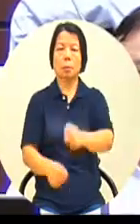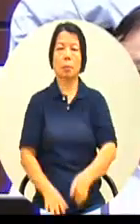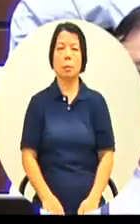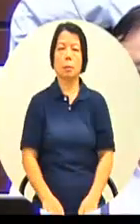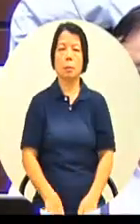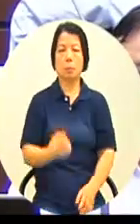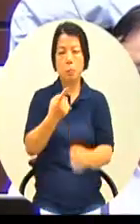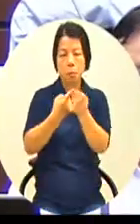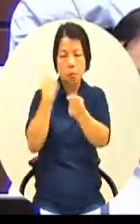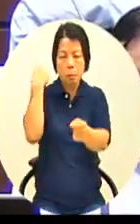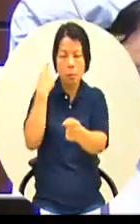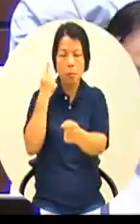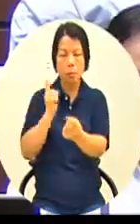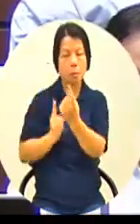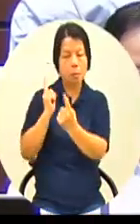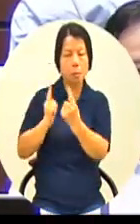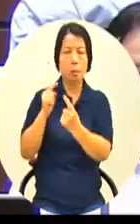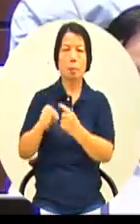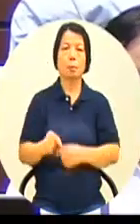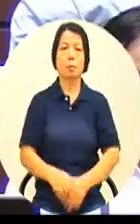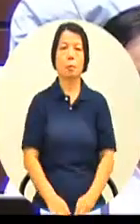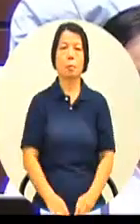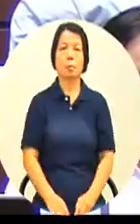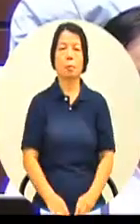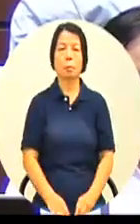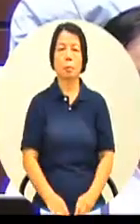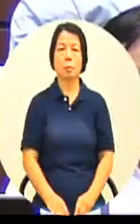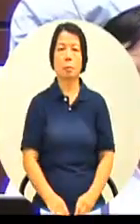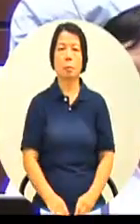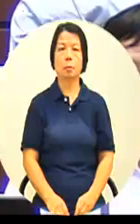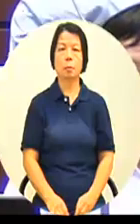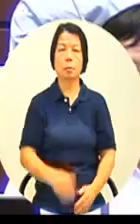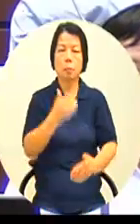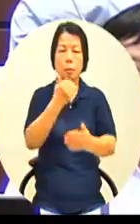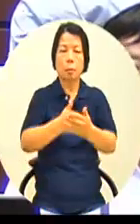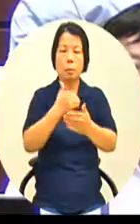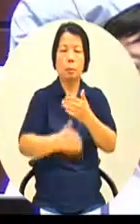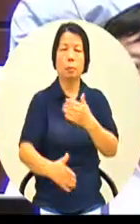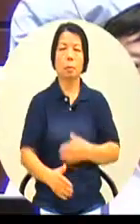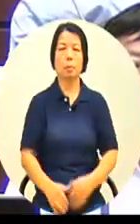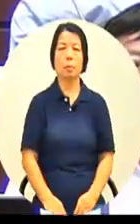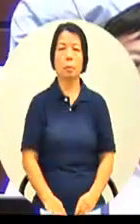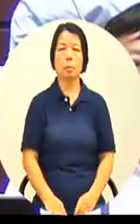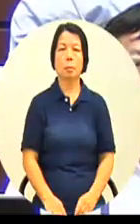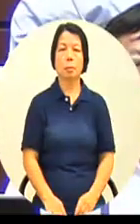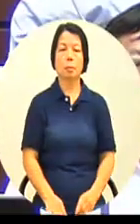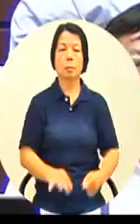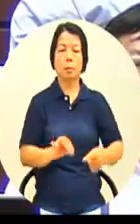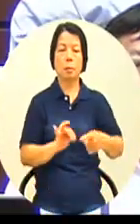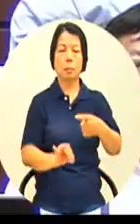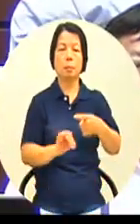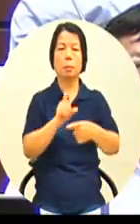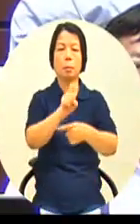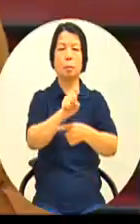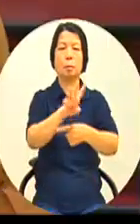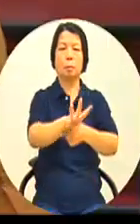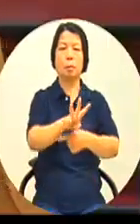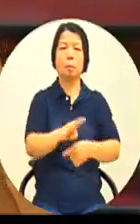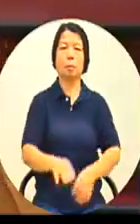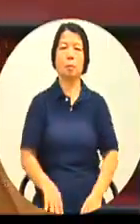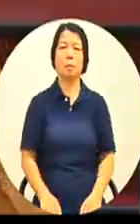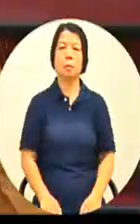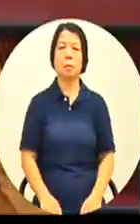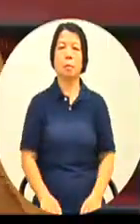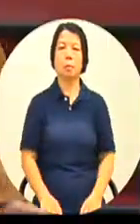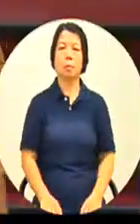来。 哦，对，到六月吼，差不多减，讲陆客差不多减14%。 啊，迄、那个外客，那